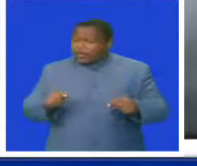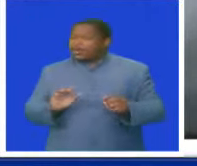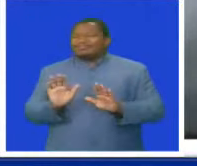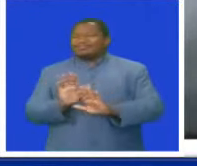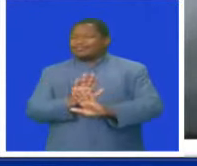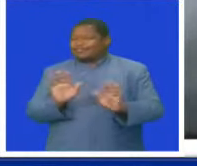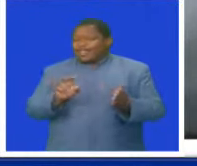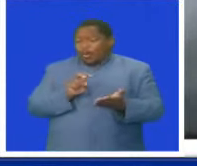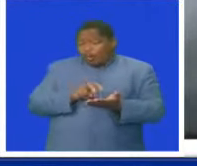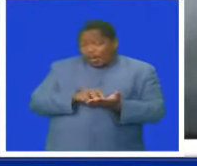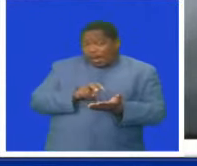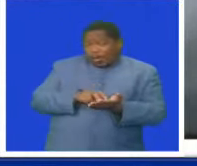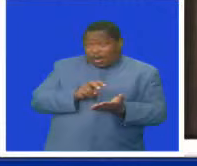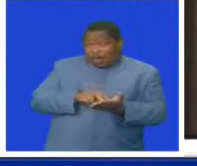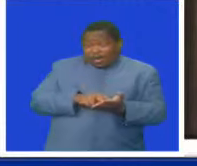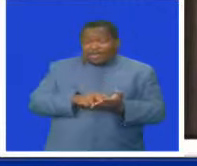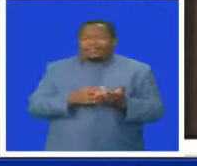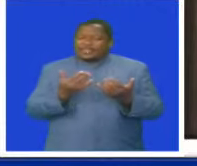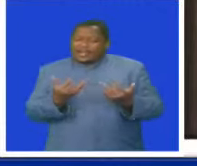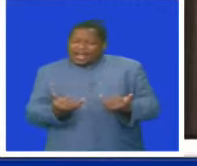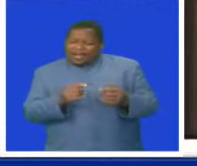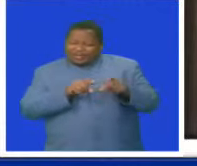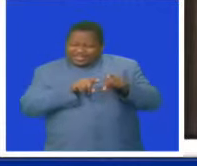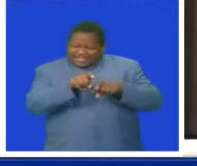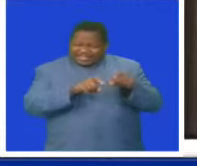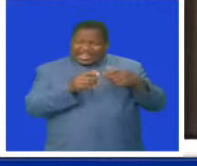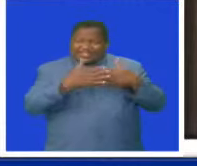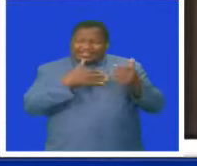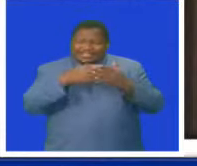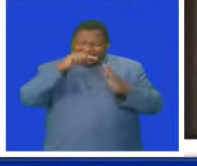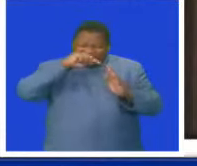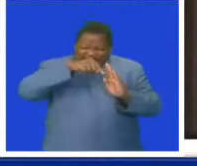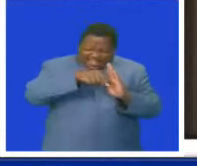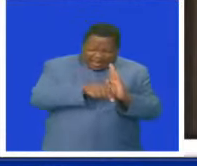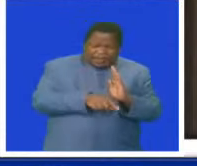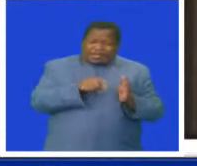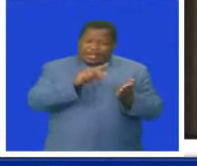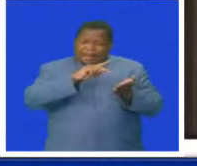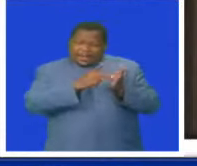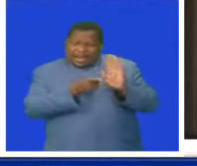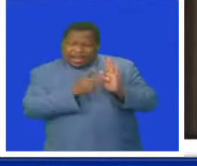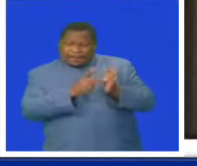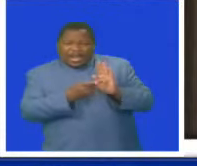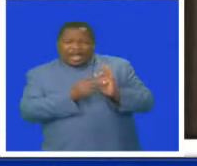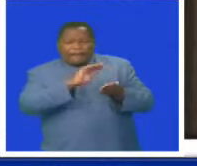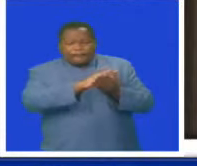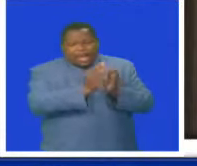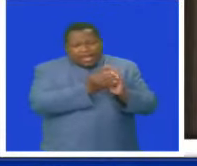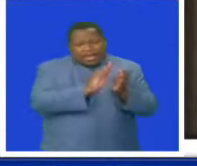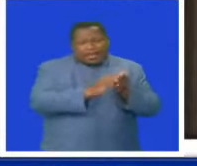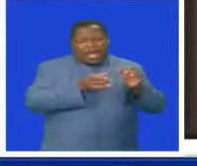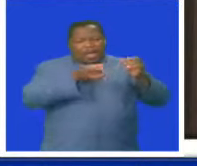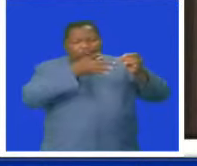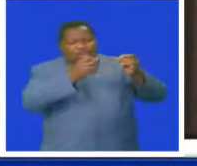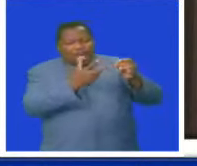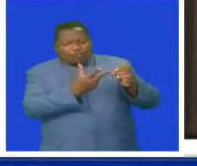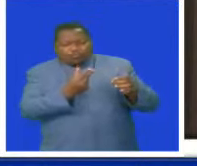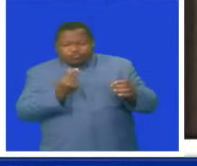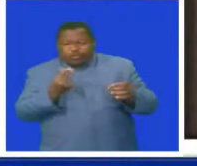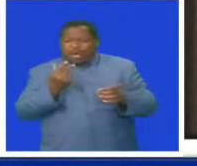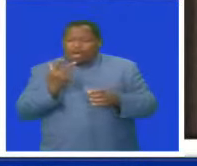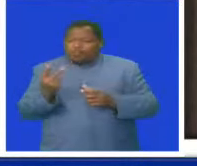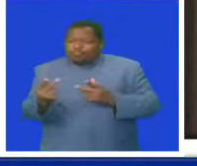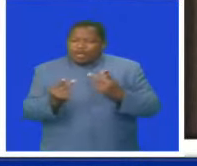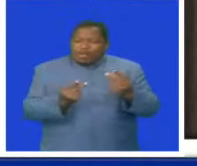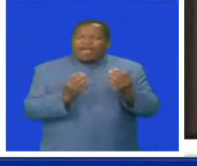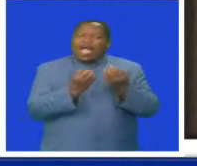stage la sekucalwa khona kubuka ukuthi bata producer lokungakanani. For instance, kuthi kuze kuphele lo mnyaka nyalo